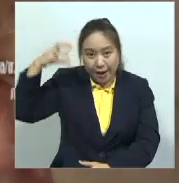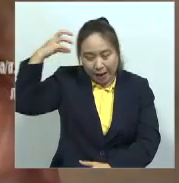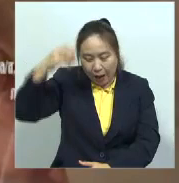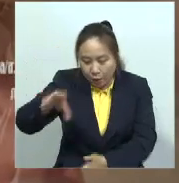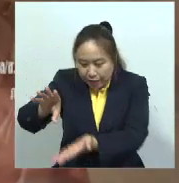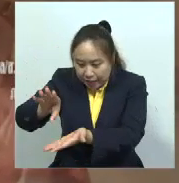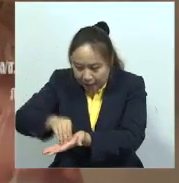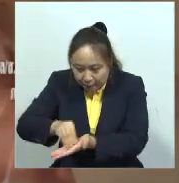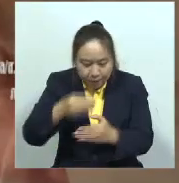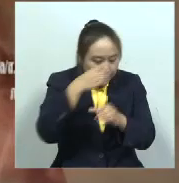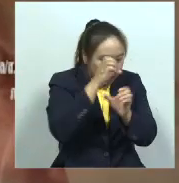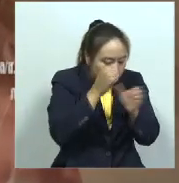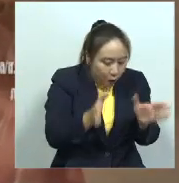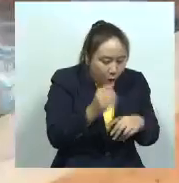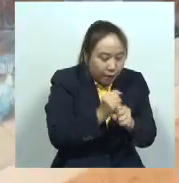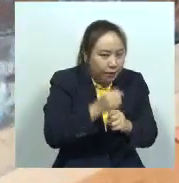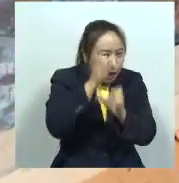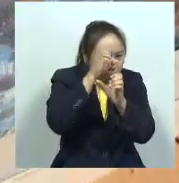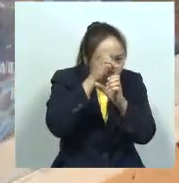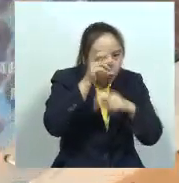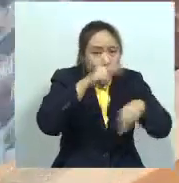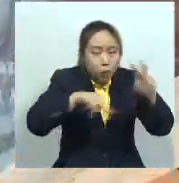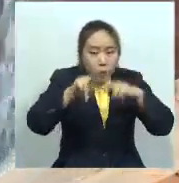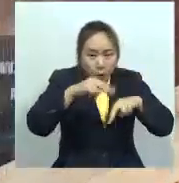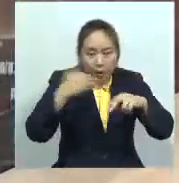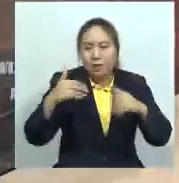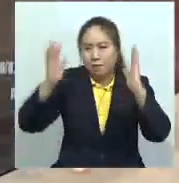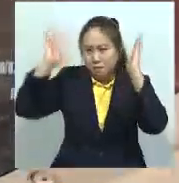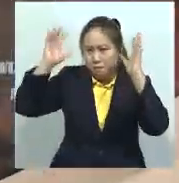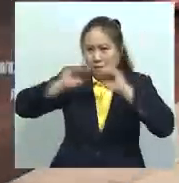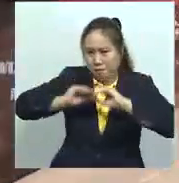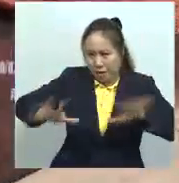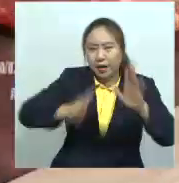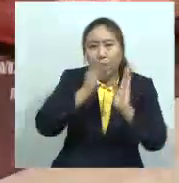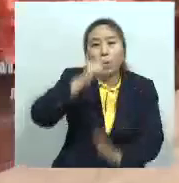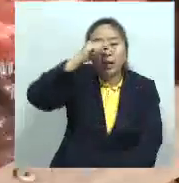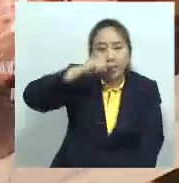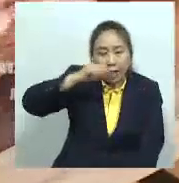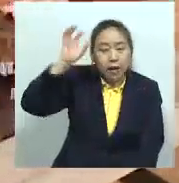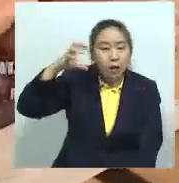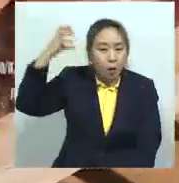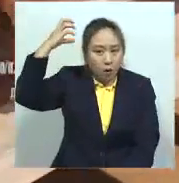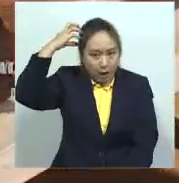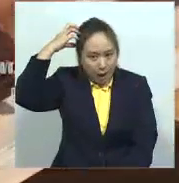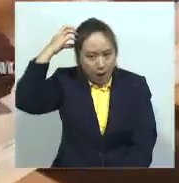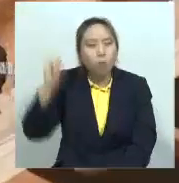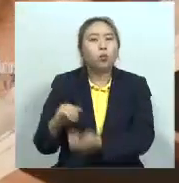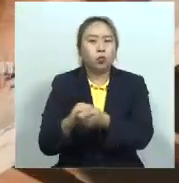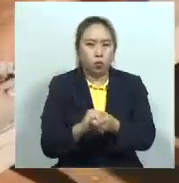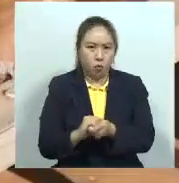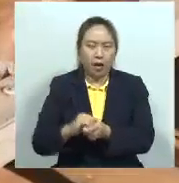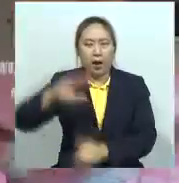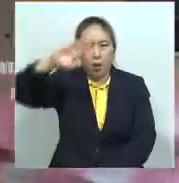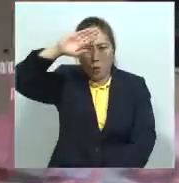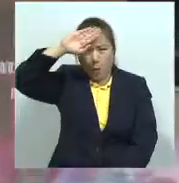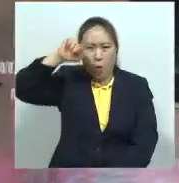เพื่อนำไปตรวจสอบในห้องปฏิบัติการพร้อมทั้งมีการประชาสัมพันธ์ให้ชาวไทยแล้วก็ชาวลาวร่วมกันป้องกัน